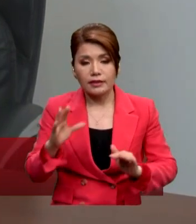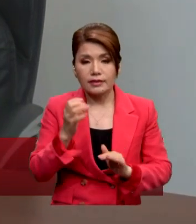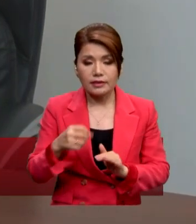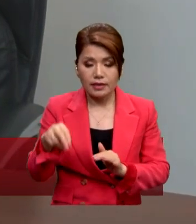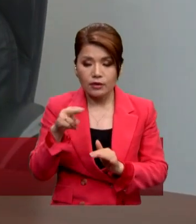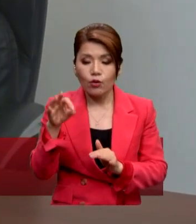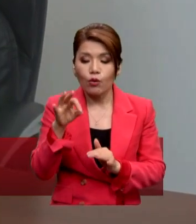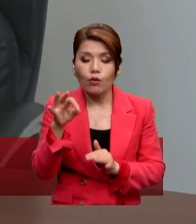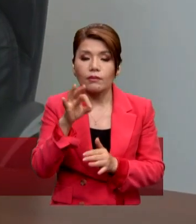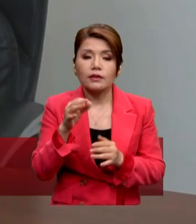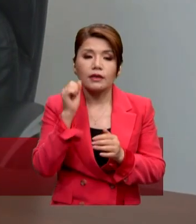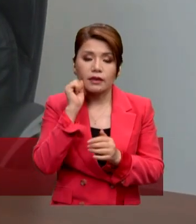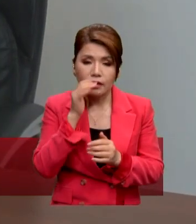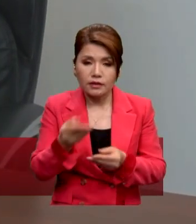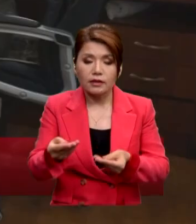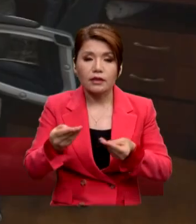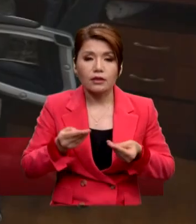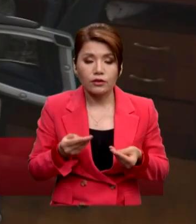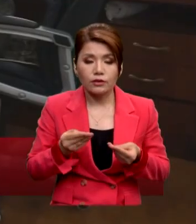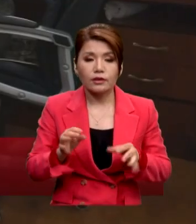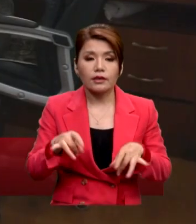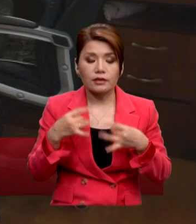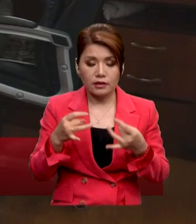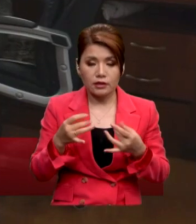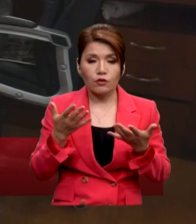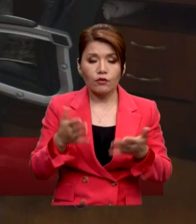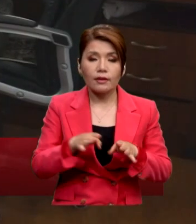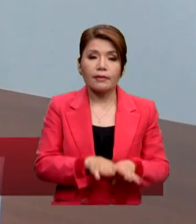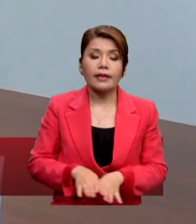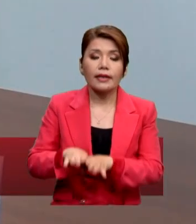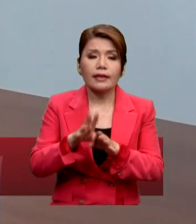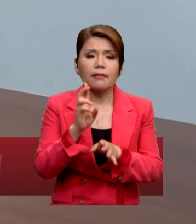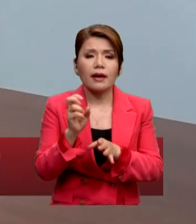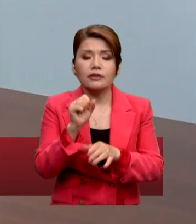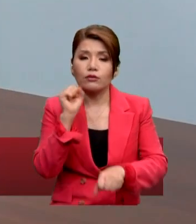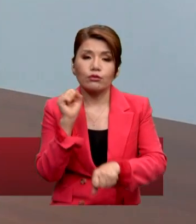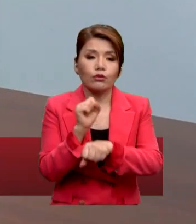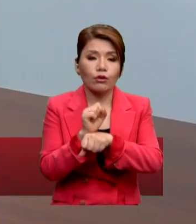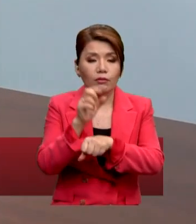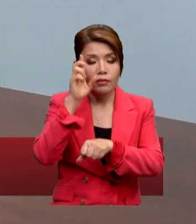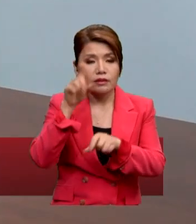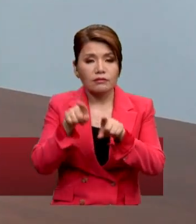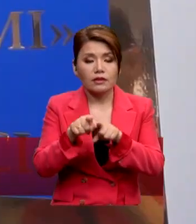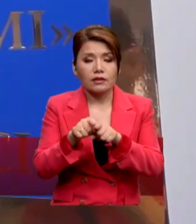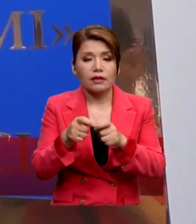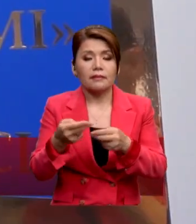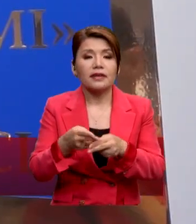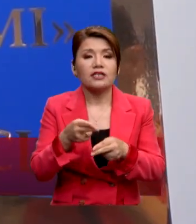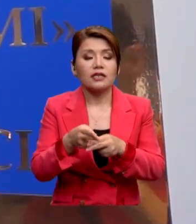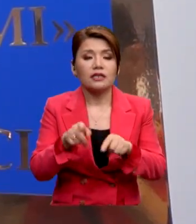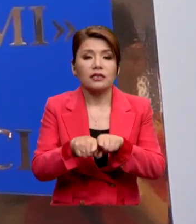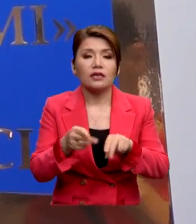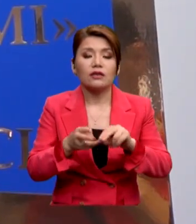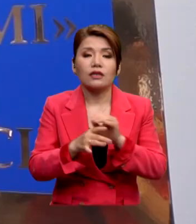бізге ақпаратты күнделікті беріп отырады. Бірегей базаның тоқтауы білім бөліміне де қолбайлау болып тұр. Мәселе облыс